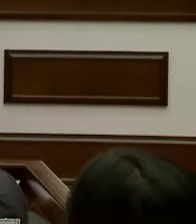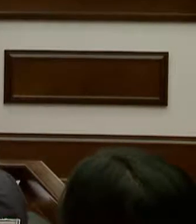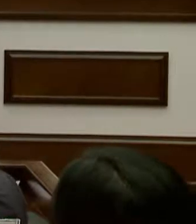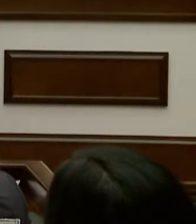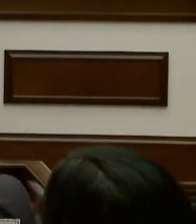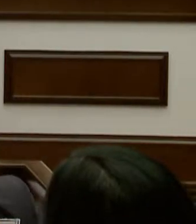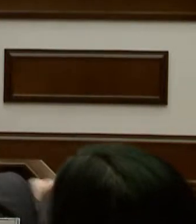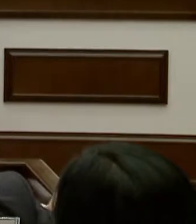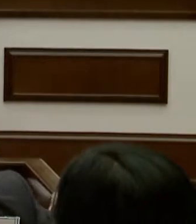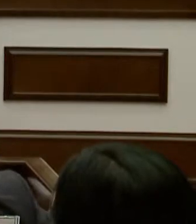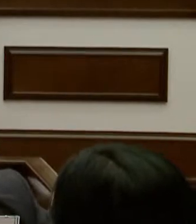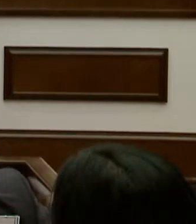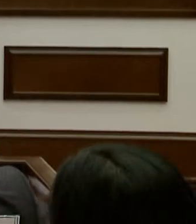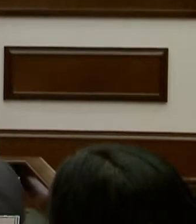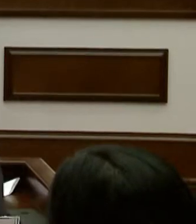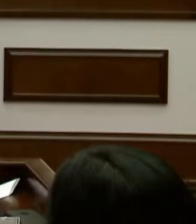Kıymet üyesi arkadaşlarım,